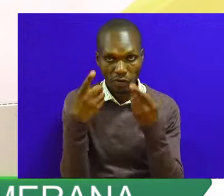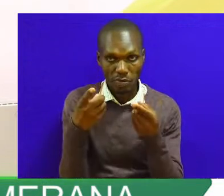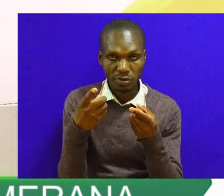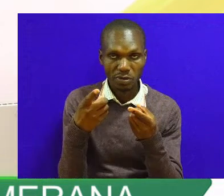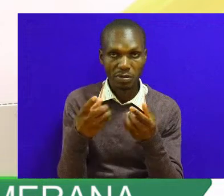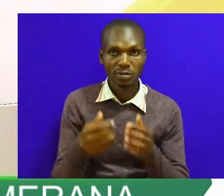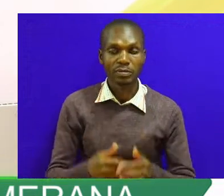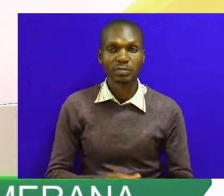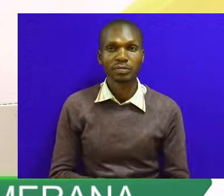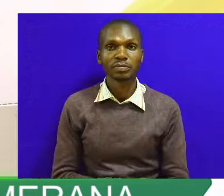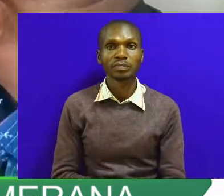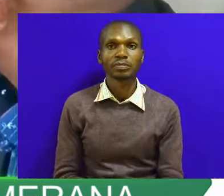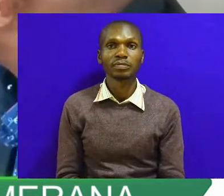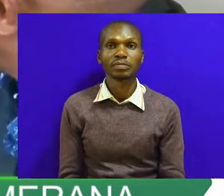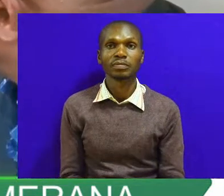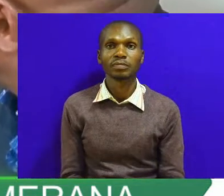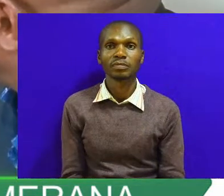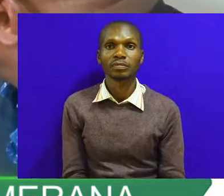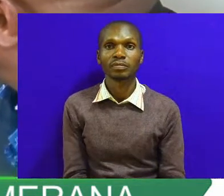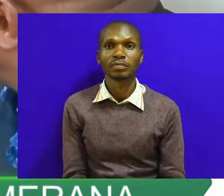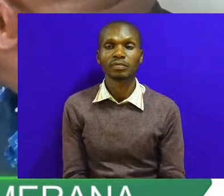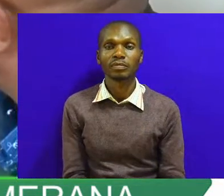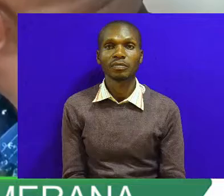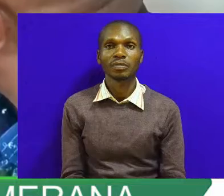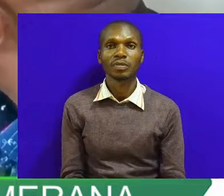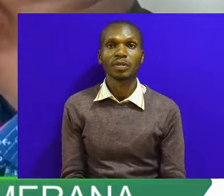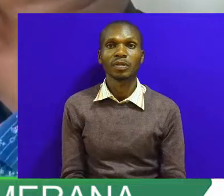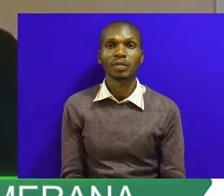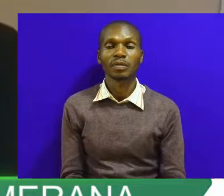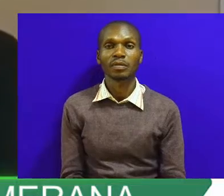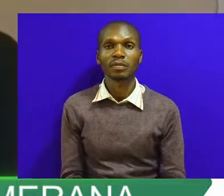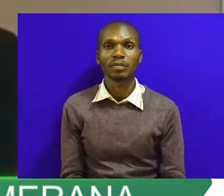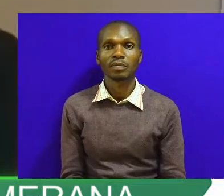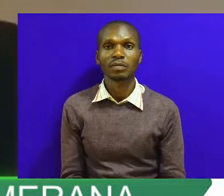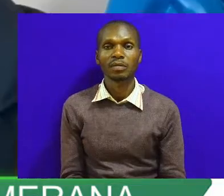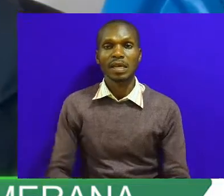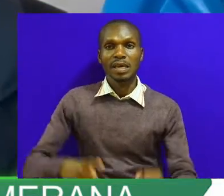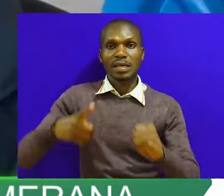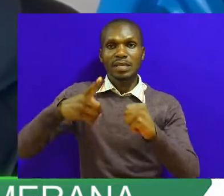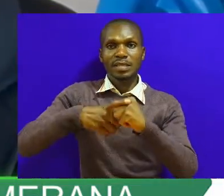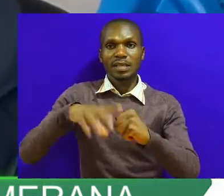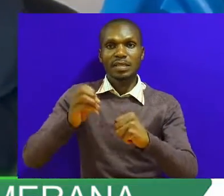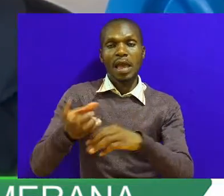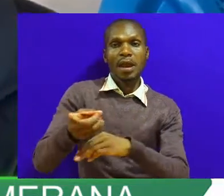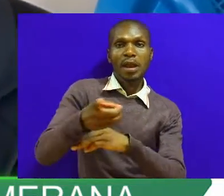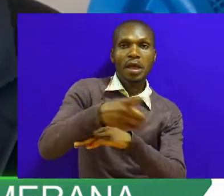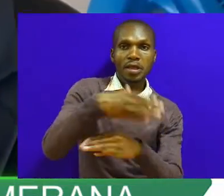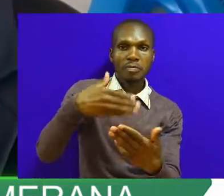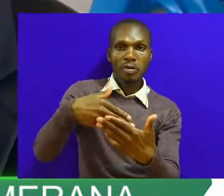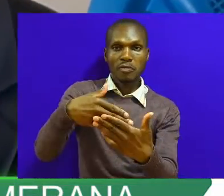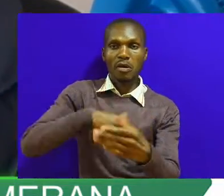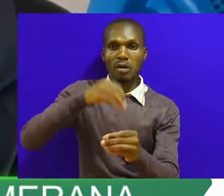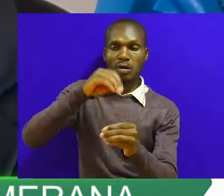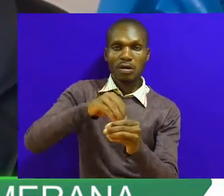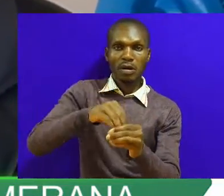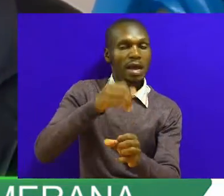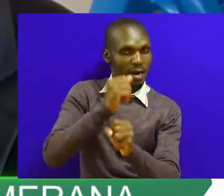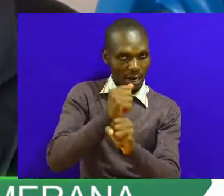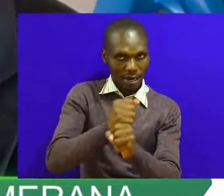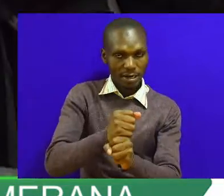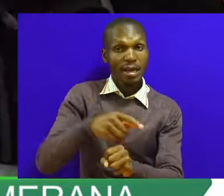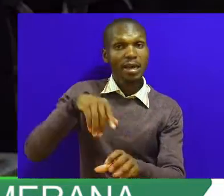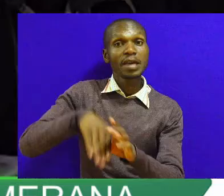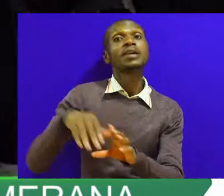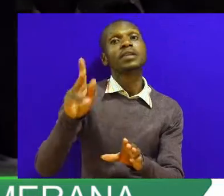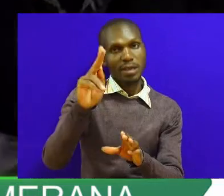roboti rokobwatia Namatko emerongetano nomo oka atigaire busyobo bachori obanene gokorekana imeyensi